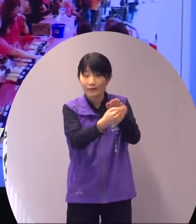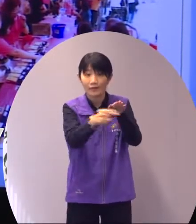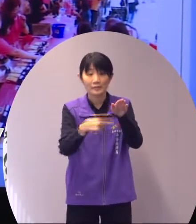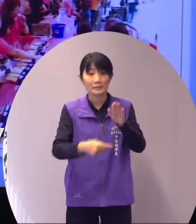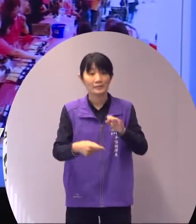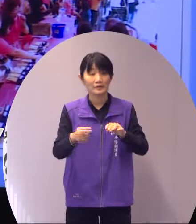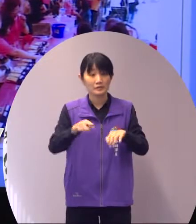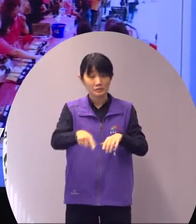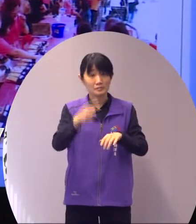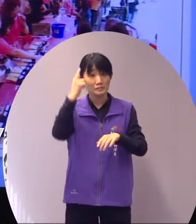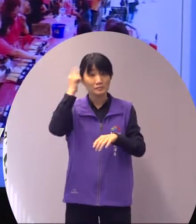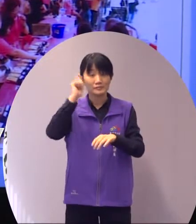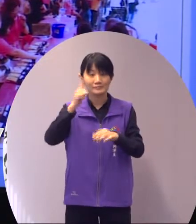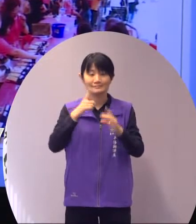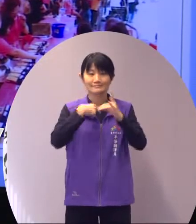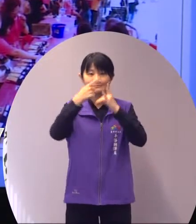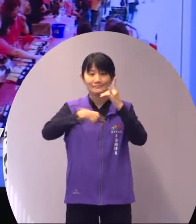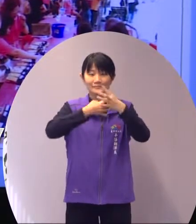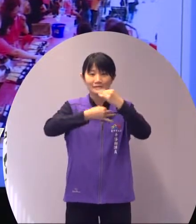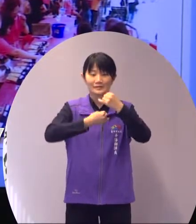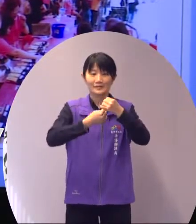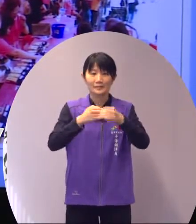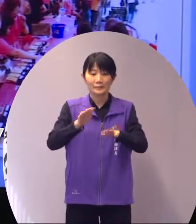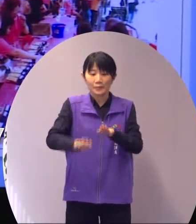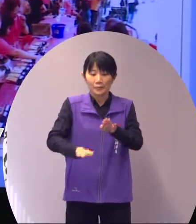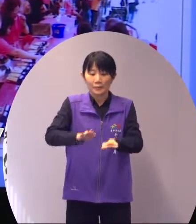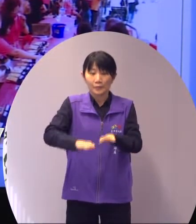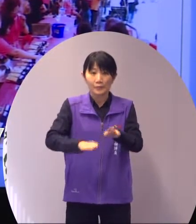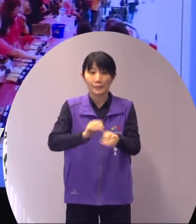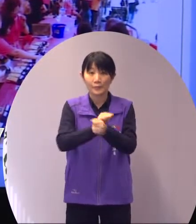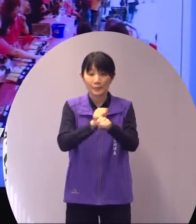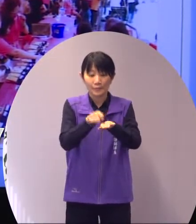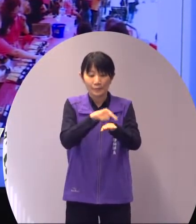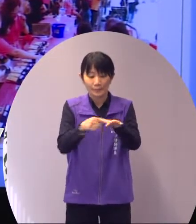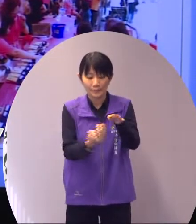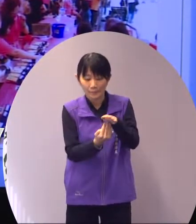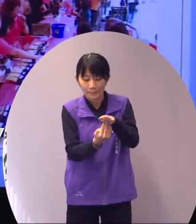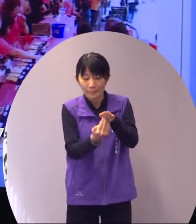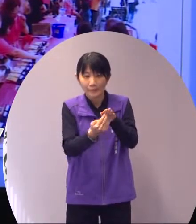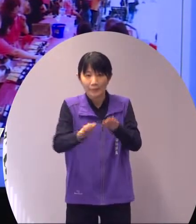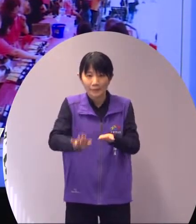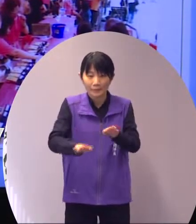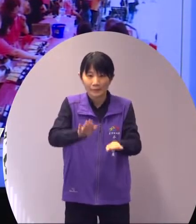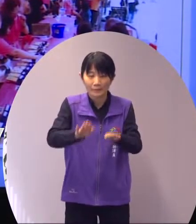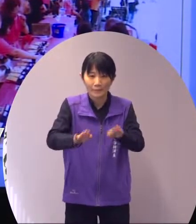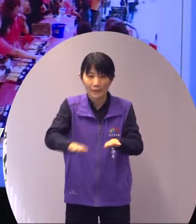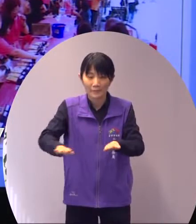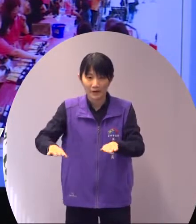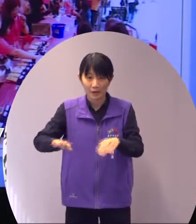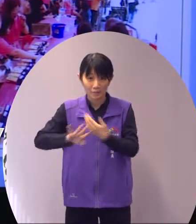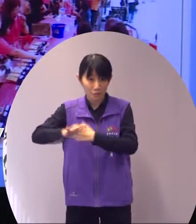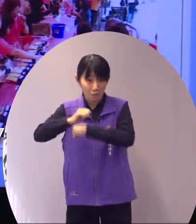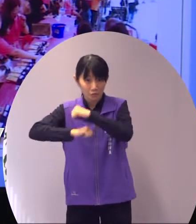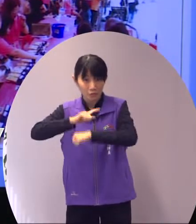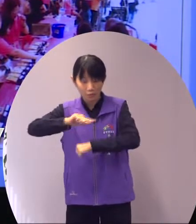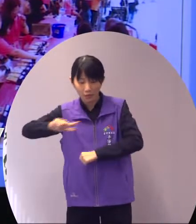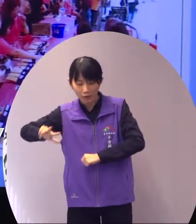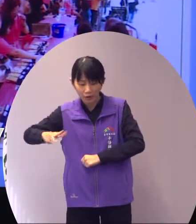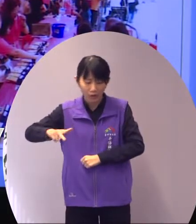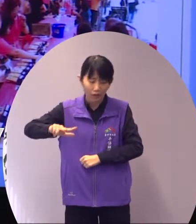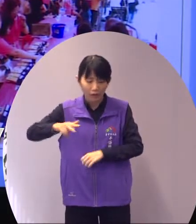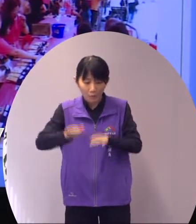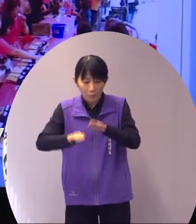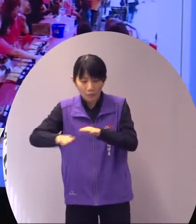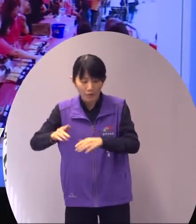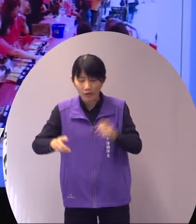山甲，主要是在端午节时穿着木屐将在地底睡觉的穿山甲吵醒，让它可以翻身松动土地